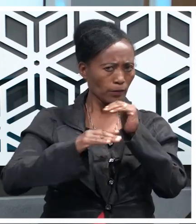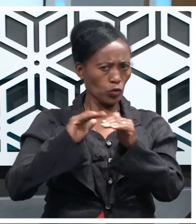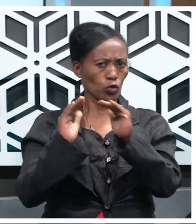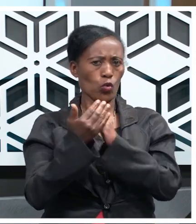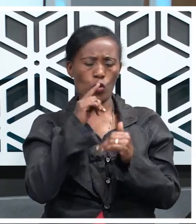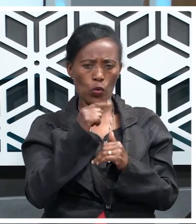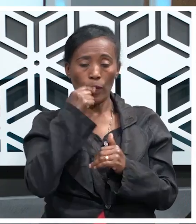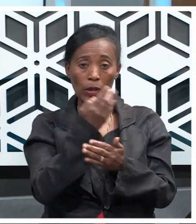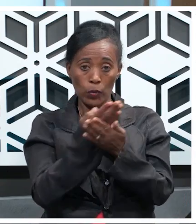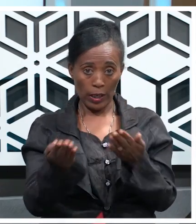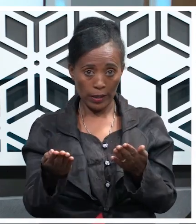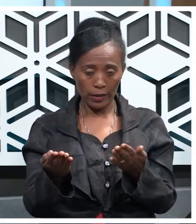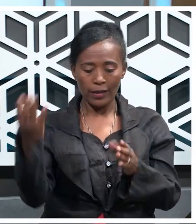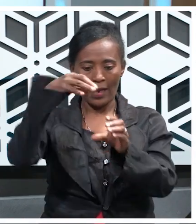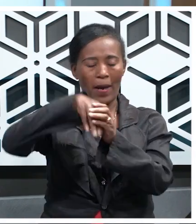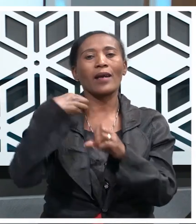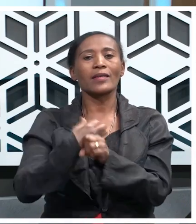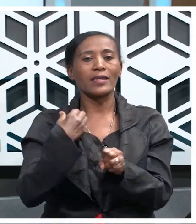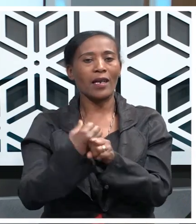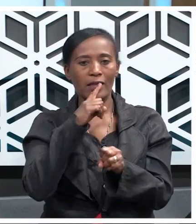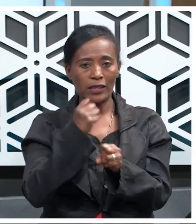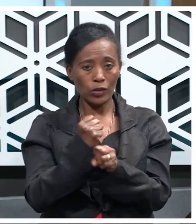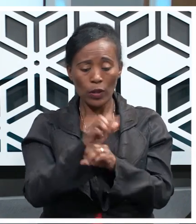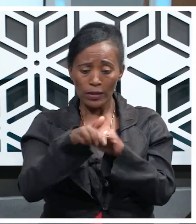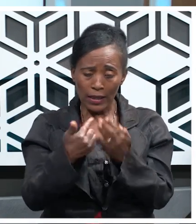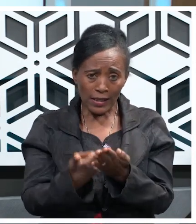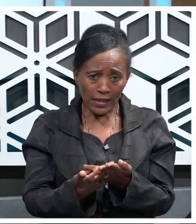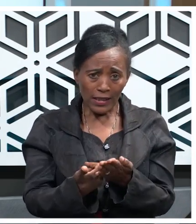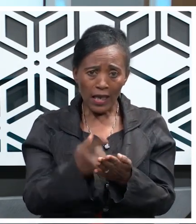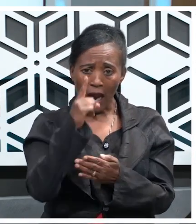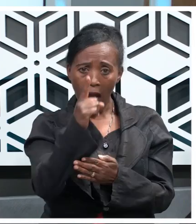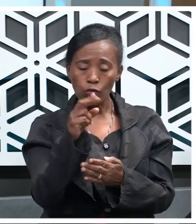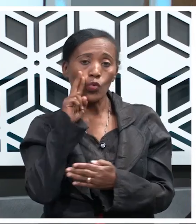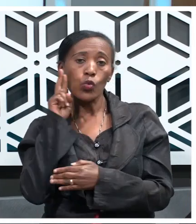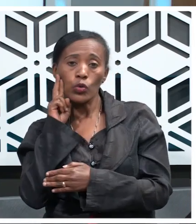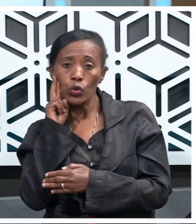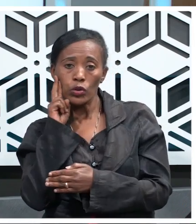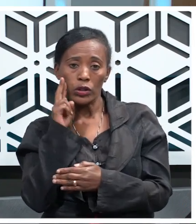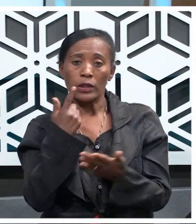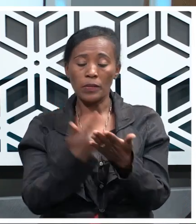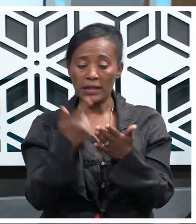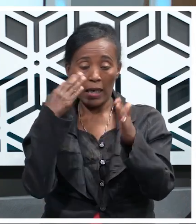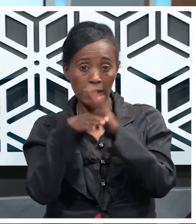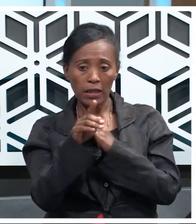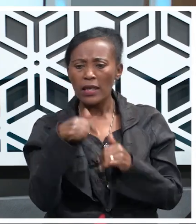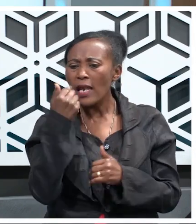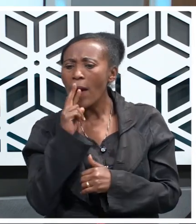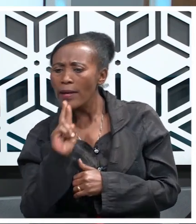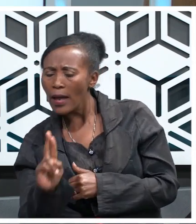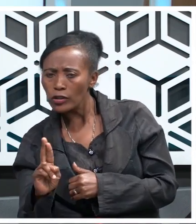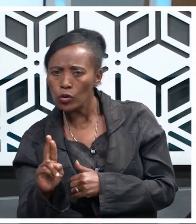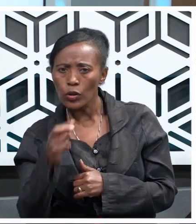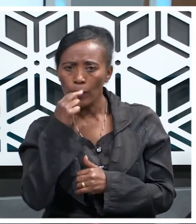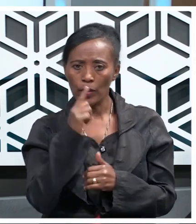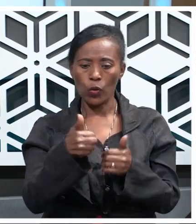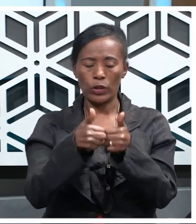ነው ቢኖር እንኳን የሚለውን ነገር የማካተት ስራ ተሰርቷል። ስለዚህ ካሉ ሆቴሎች አቅም ያለው ወደዛ ሲገባ እነማን